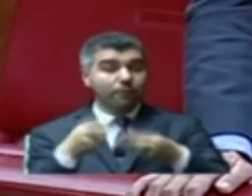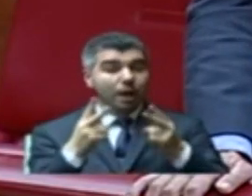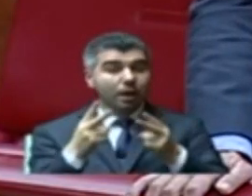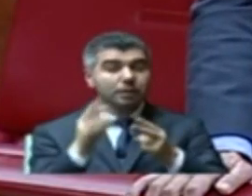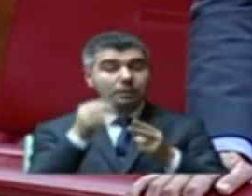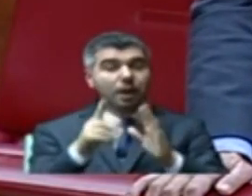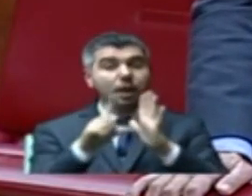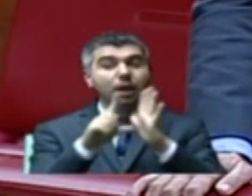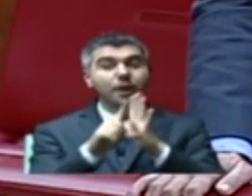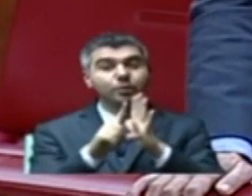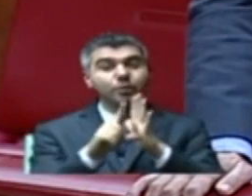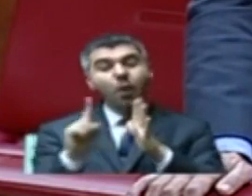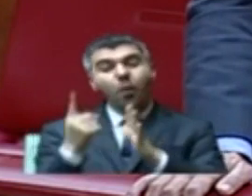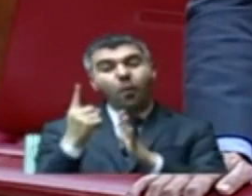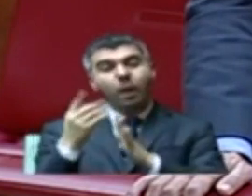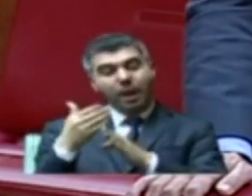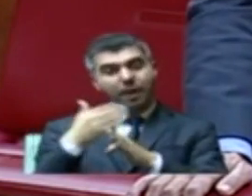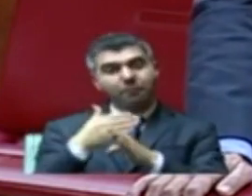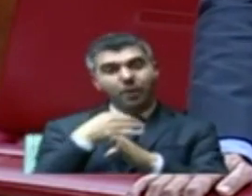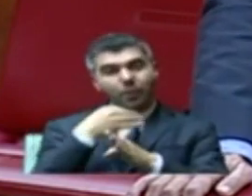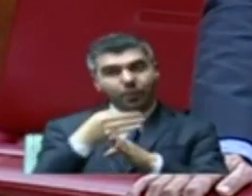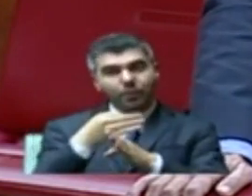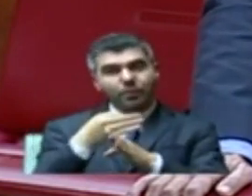القانون الإطار هذا اللي تكلمنا عليه، اللي المفروض أنه يجي.